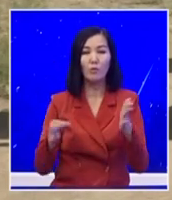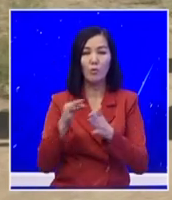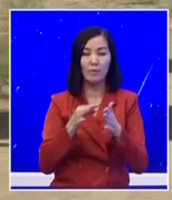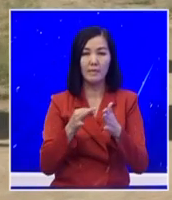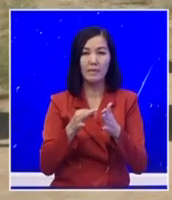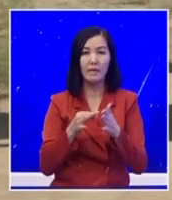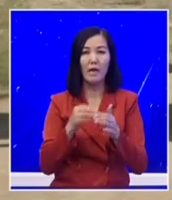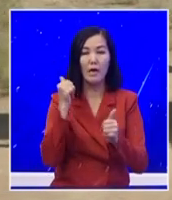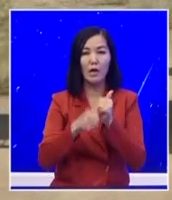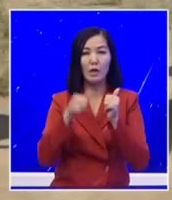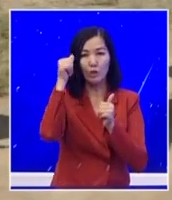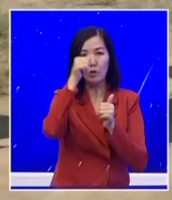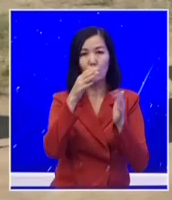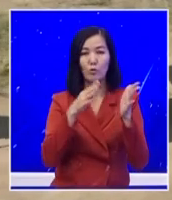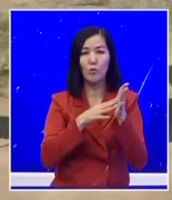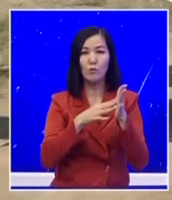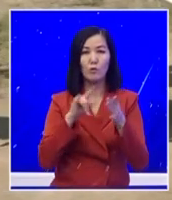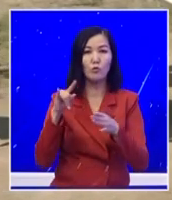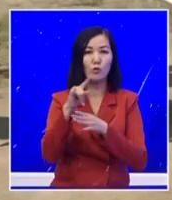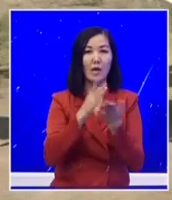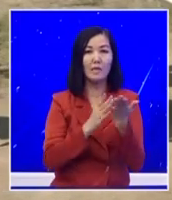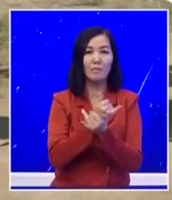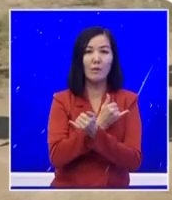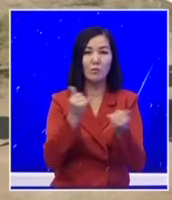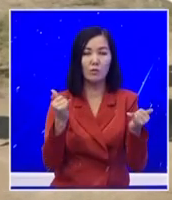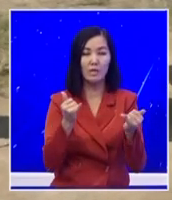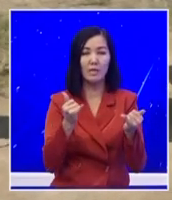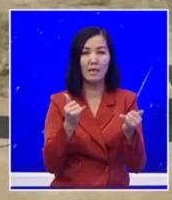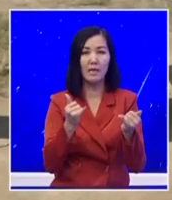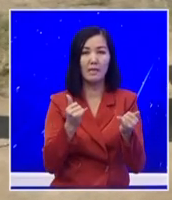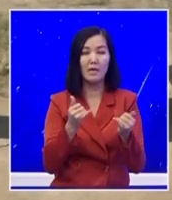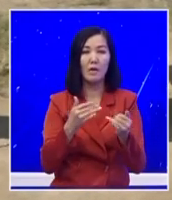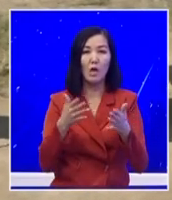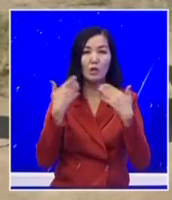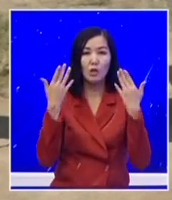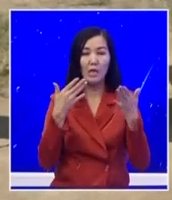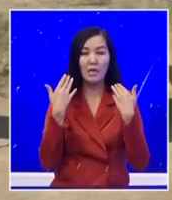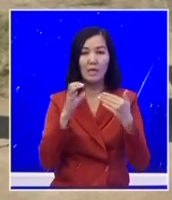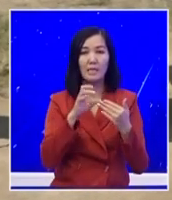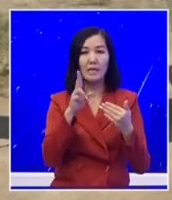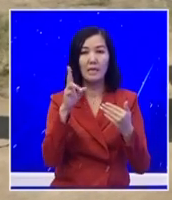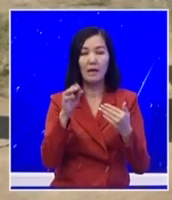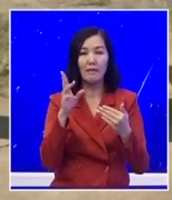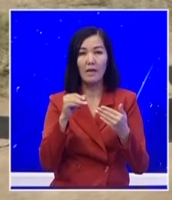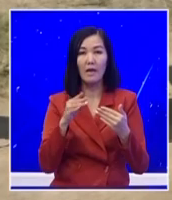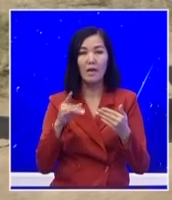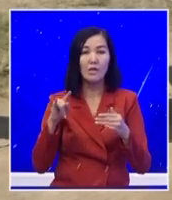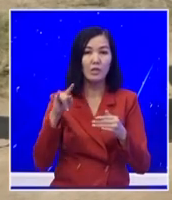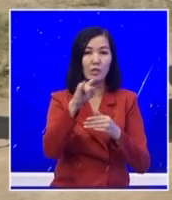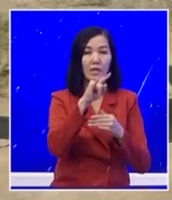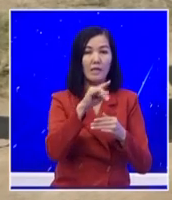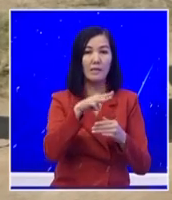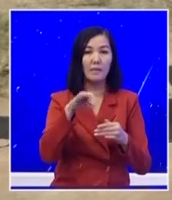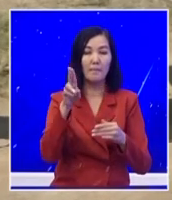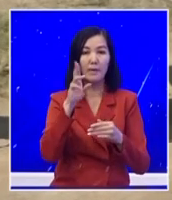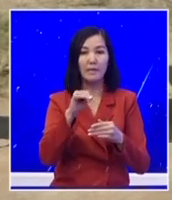тиесілі. Жыл сайын 9 шаққа дейін қызмет етеді. Яғни ультра жеңіл авиация, цикада сияқты жеңіл әуе кемелері, ТМД